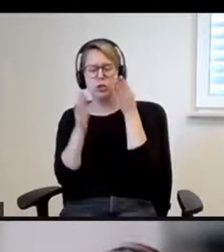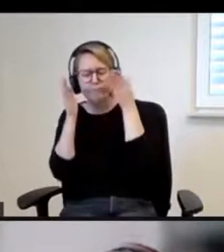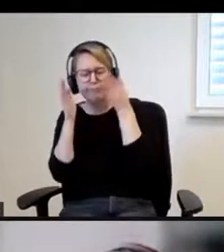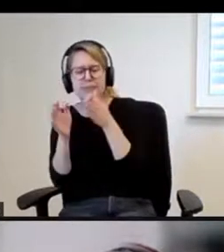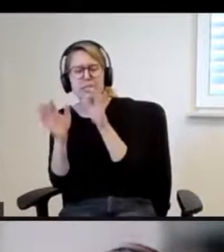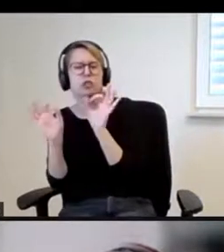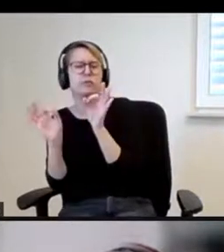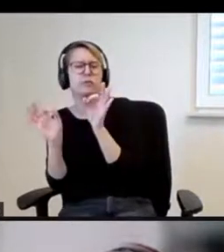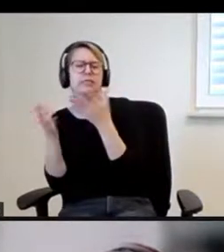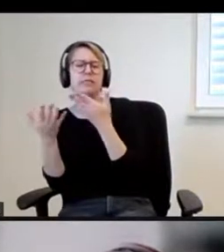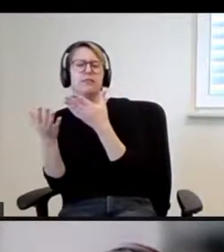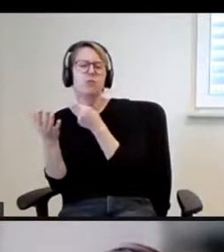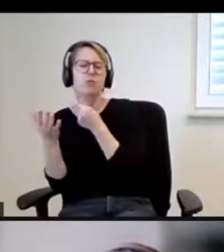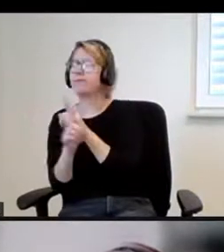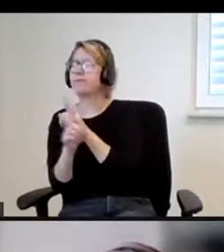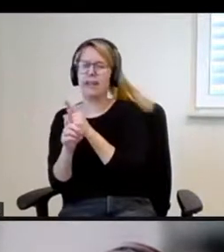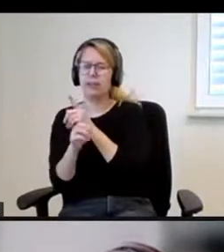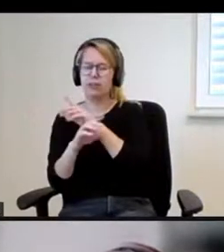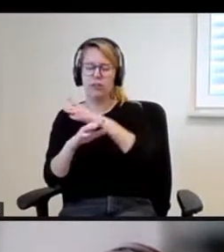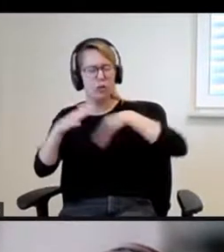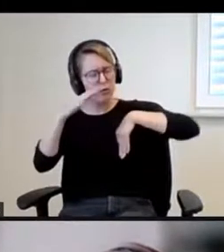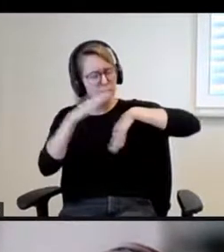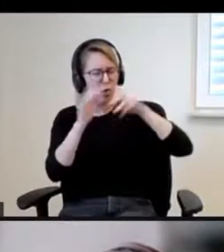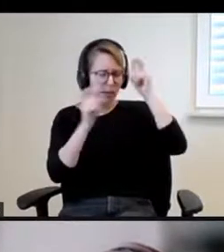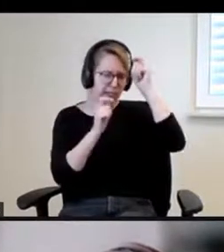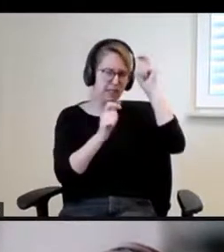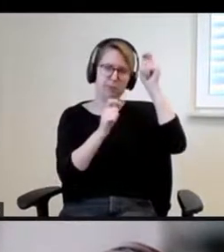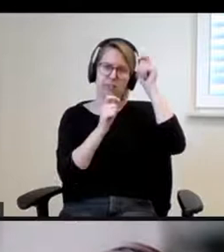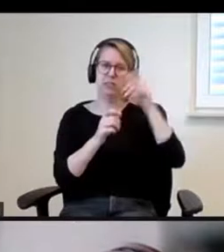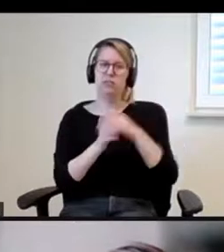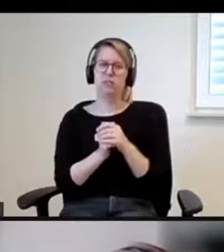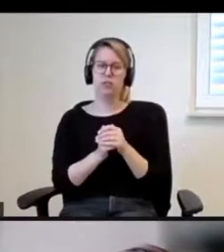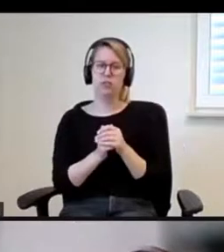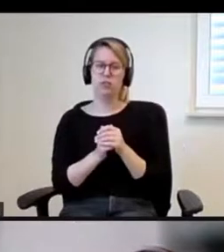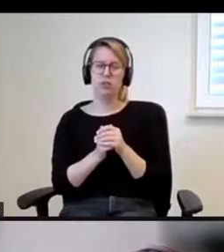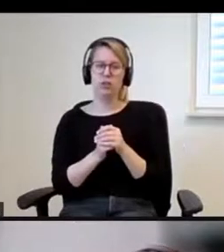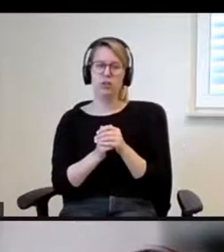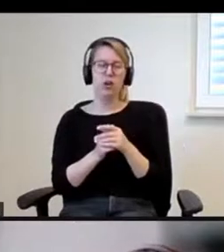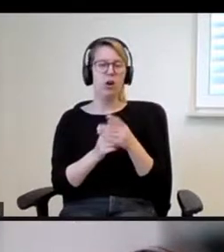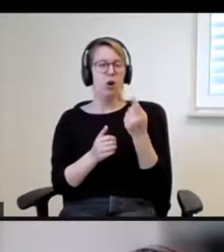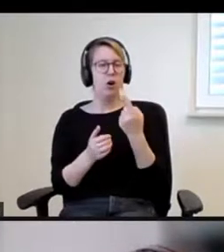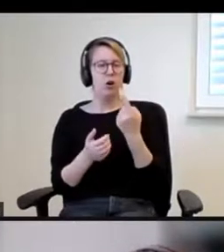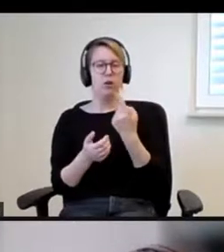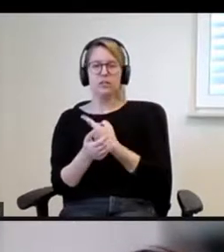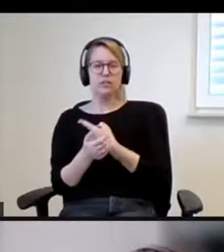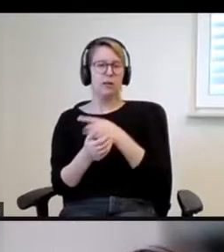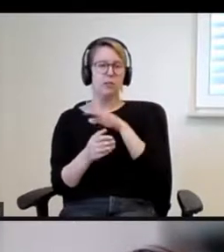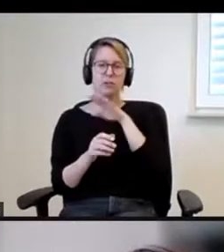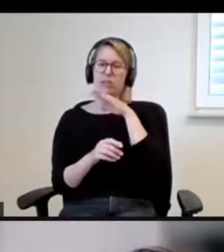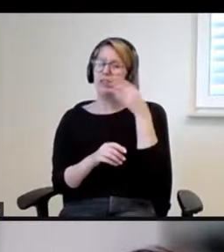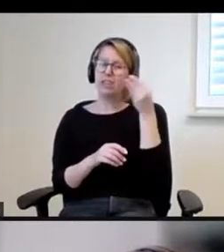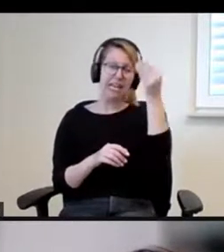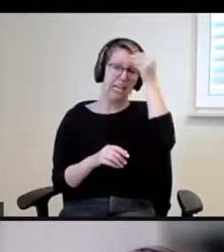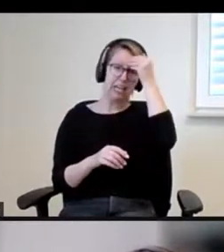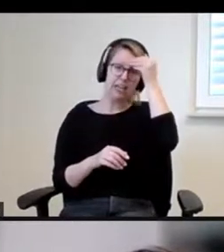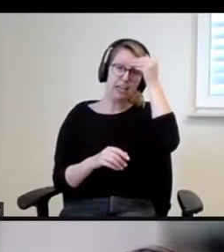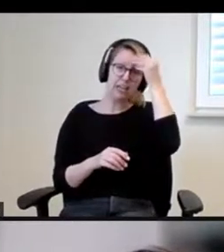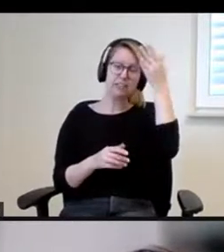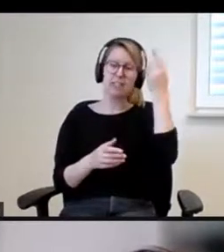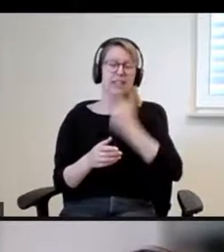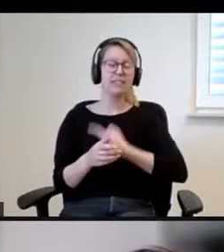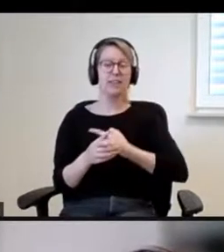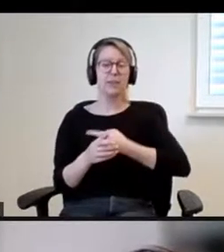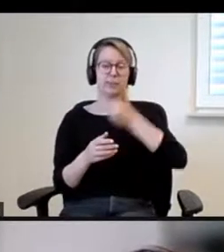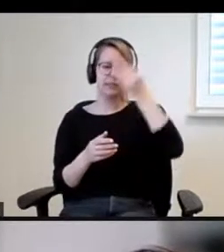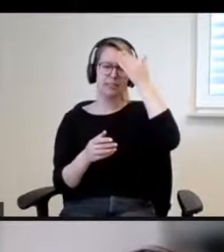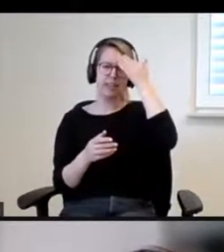ai beaucoup appris et je suis très contente de connaître plein de monde qui ont un besoin spécifique mais qui ont plein d'autres choses, et je crois que c'est quelque